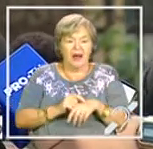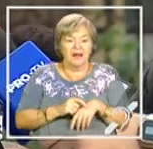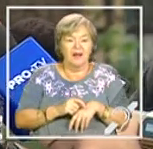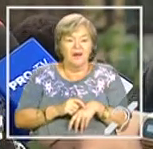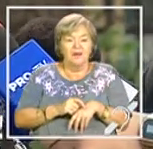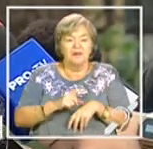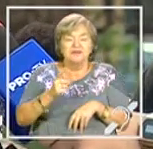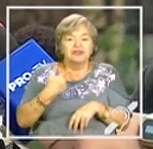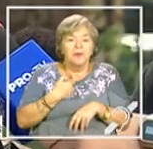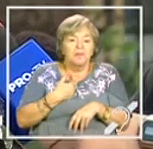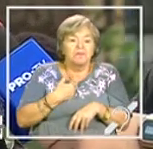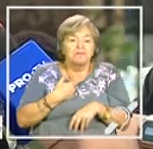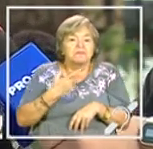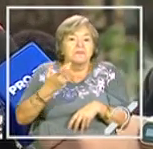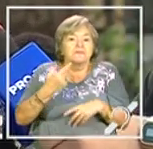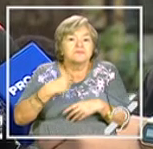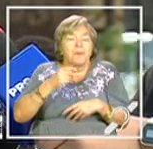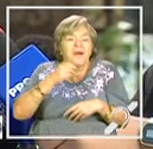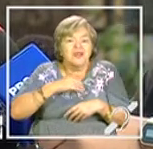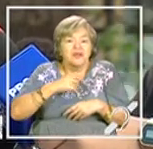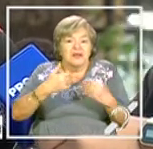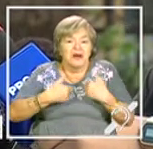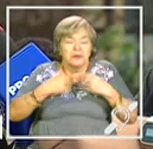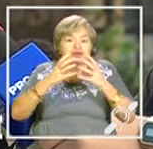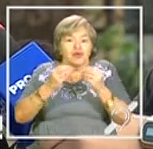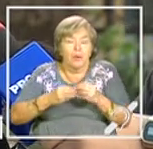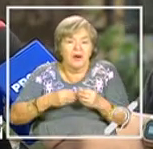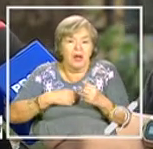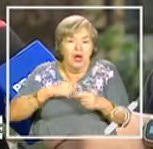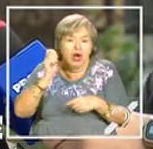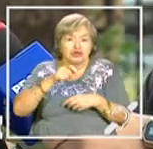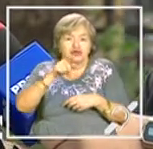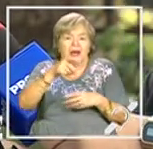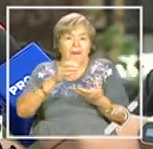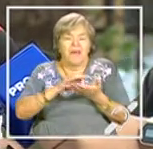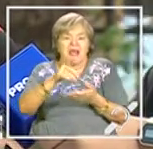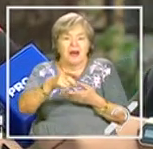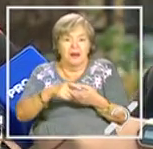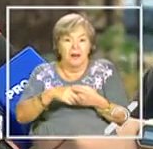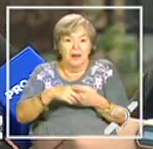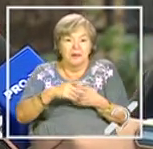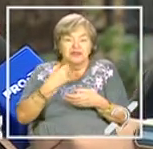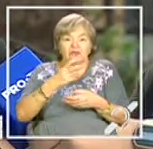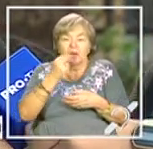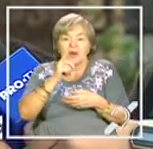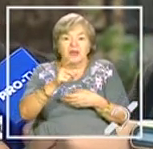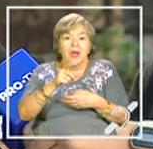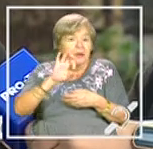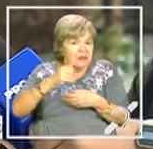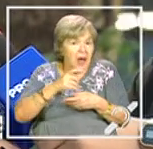de președintele meu, al nostru, a României, de negocierile foarte bune duse. Un